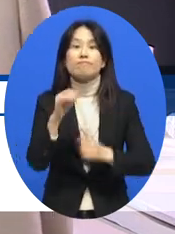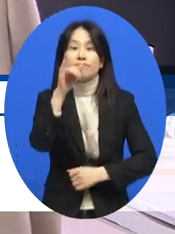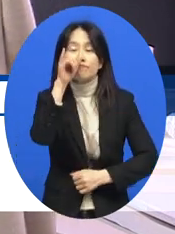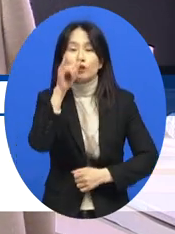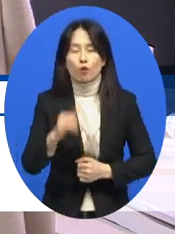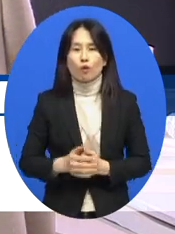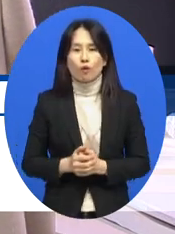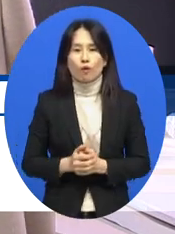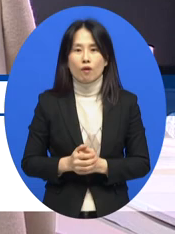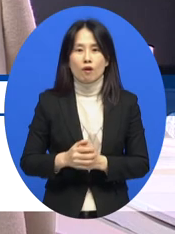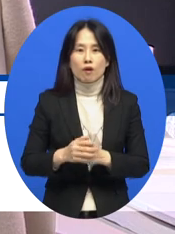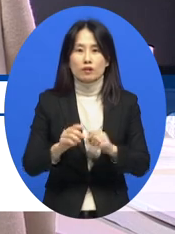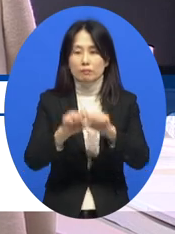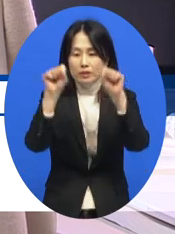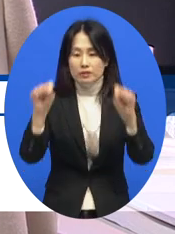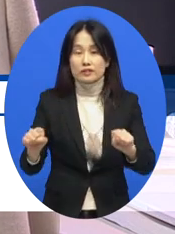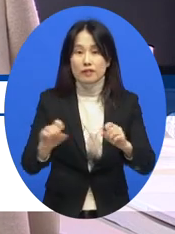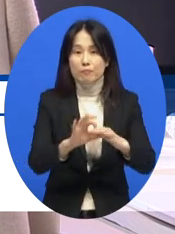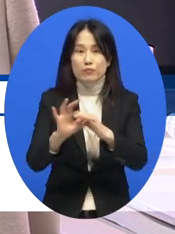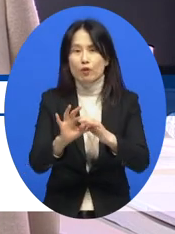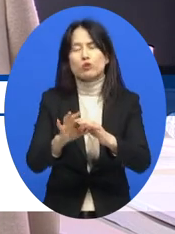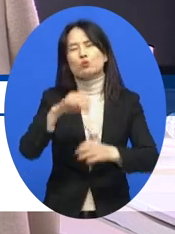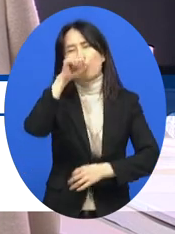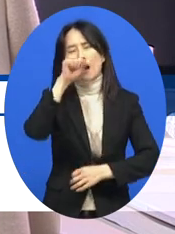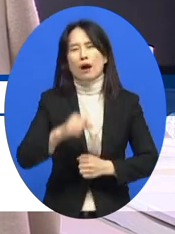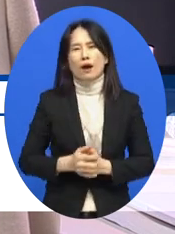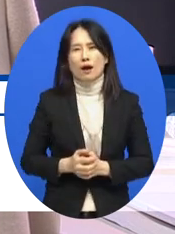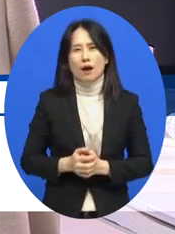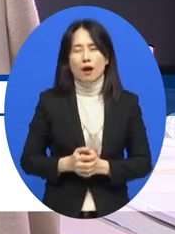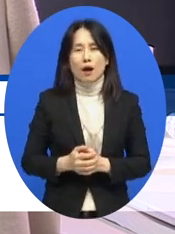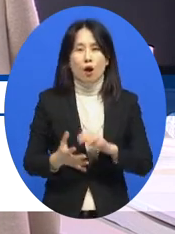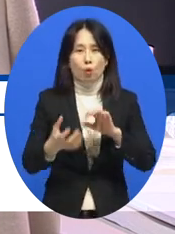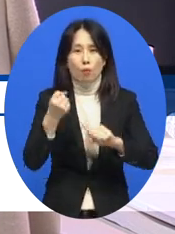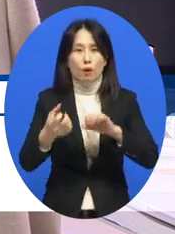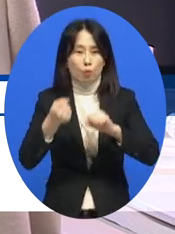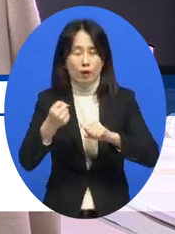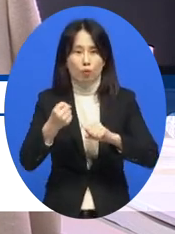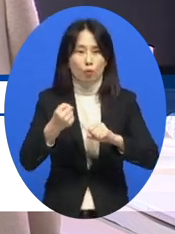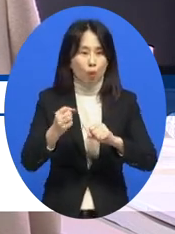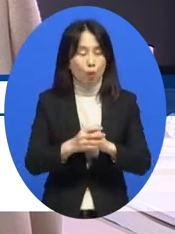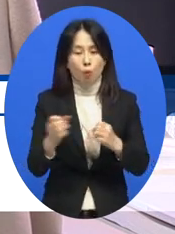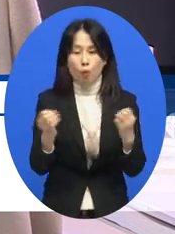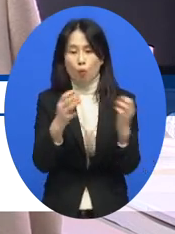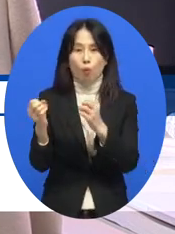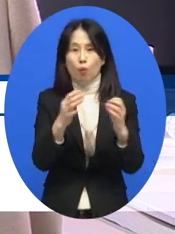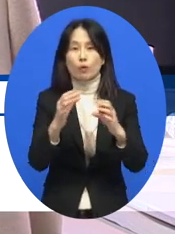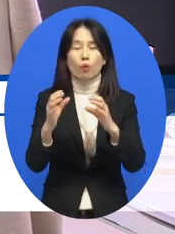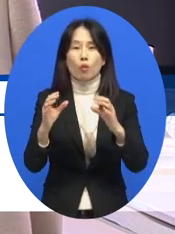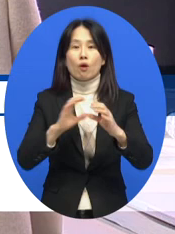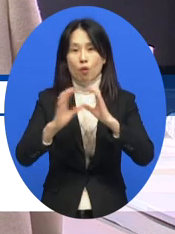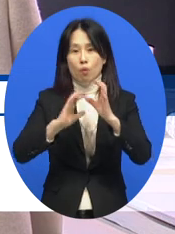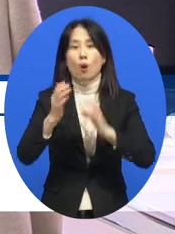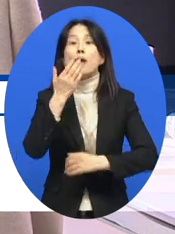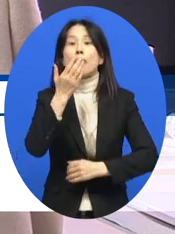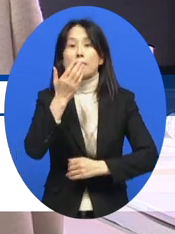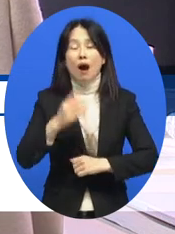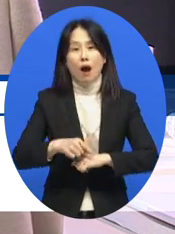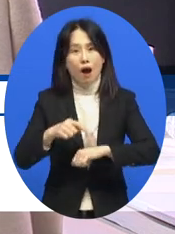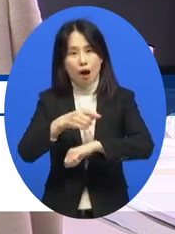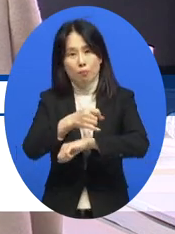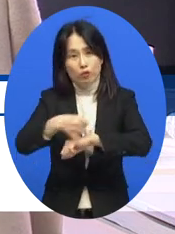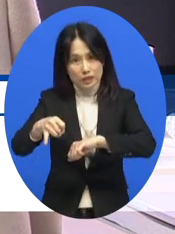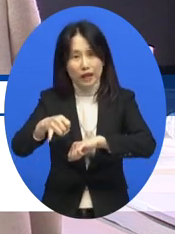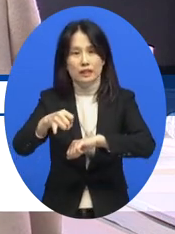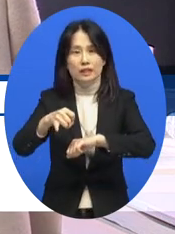그래서 네트워킹 시스템이 되게 좋은 거 같아요 바로바로 이제 서로 피드백을 주고 받을 수도 있고